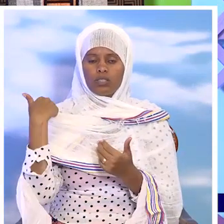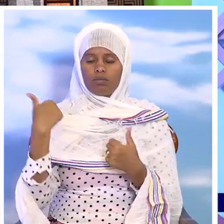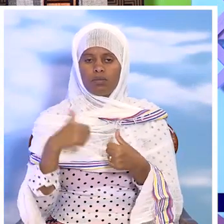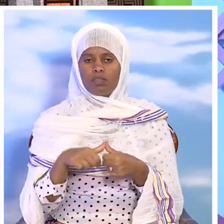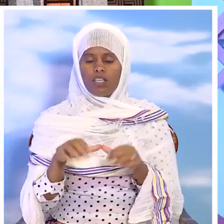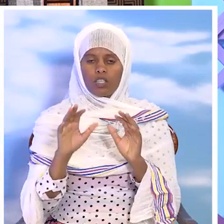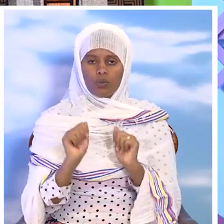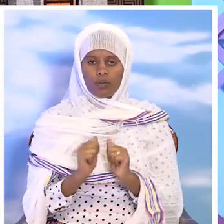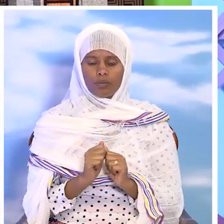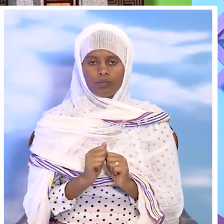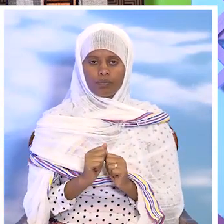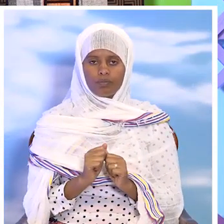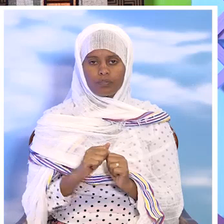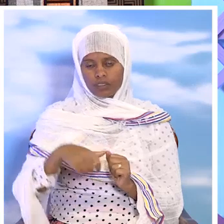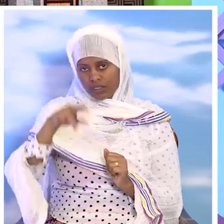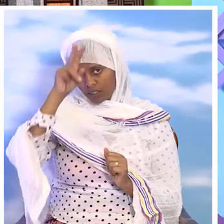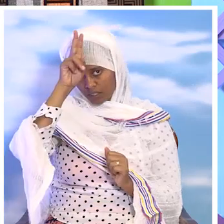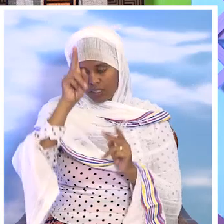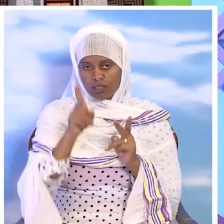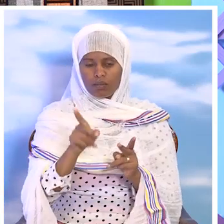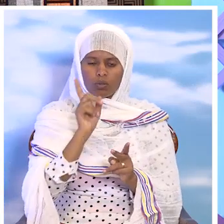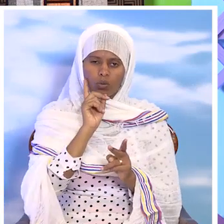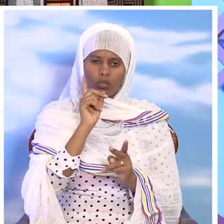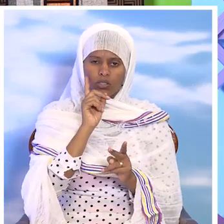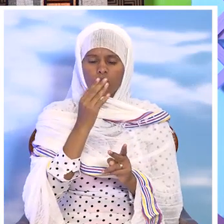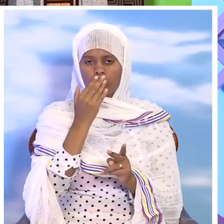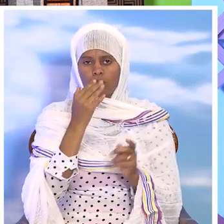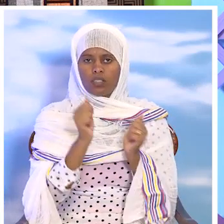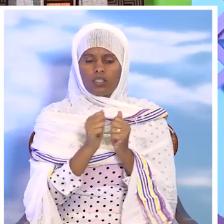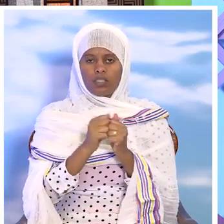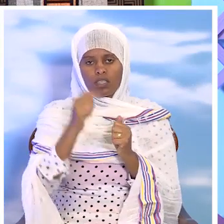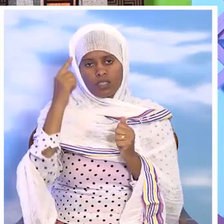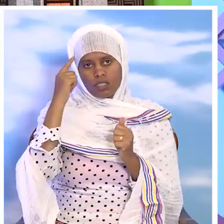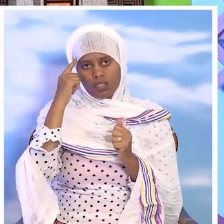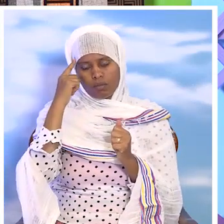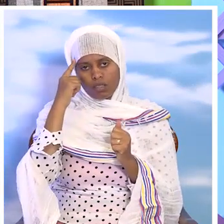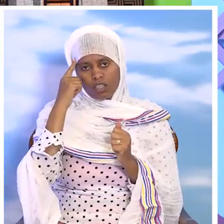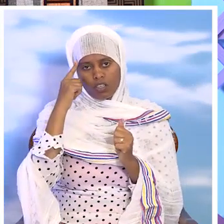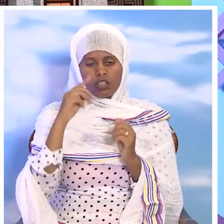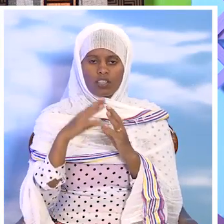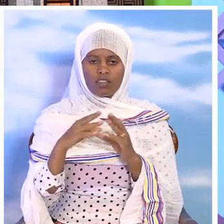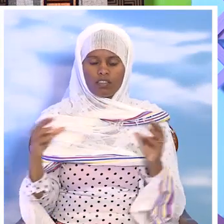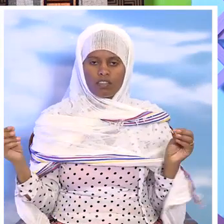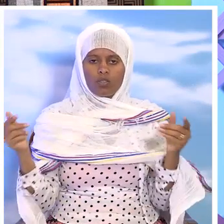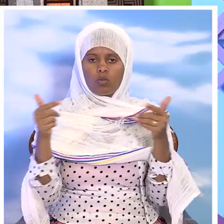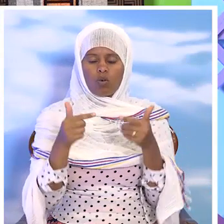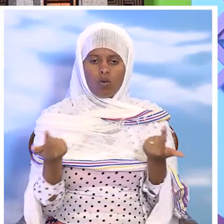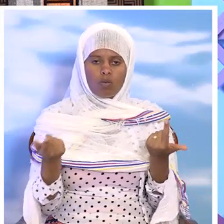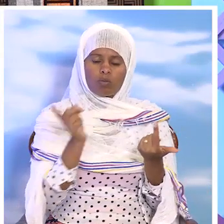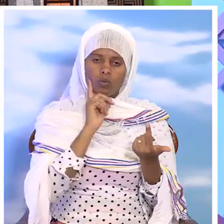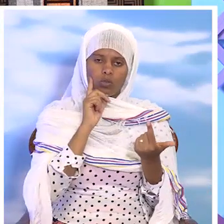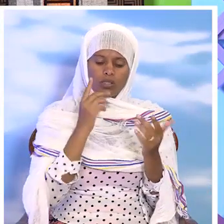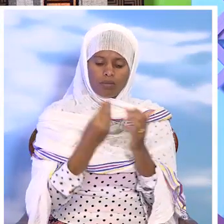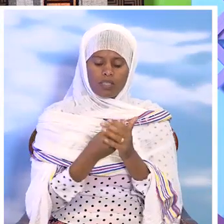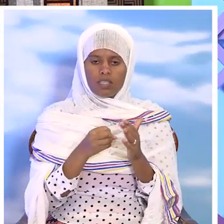እዩ። ሰይጣን ፀላእ ሰናያት ድማ ኩሉ ግዜ ተሰናይ ነገር ዝሓሰብናዮ ከፍሽል ክቃወም ኩሉ ግዜ ምሳና ስለ